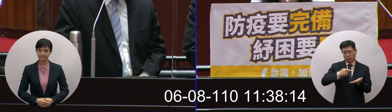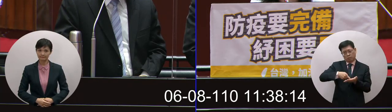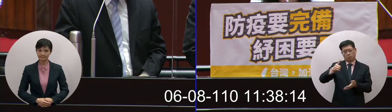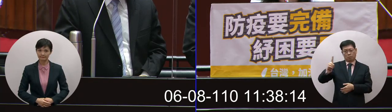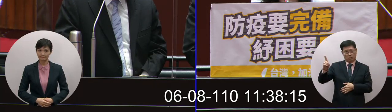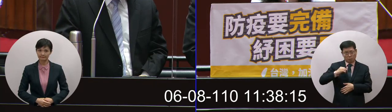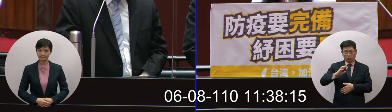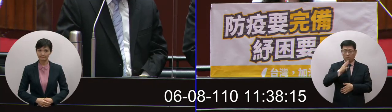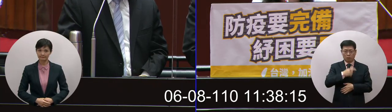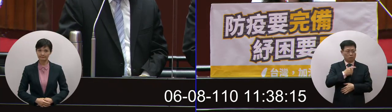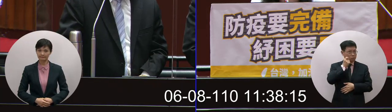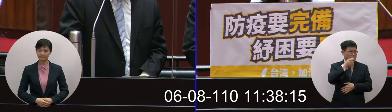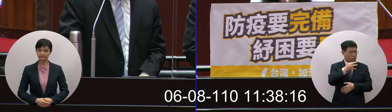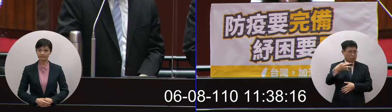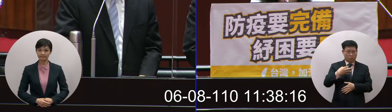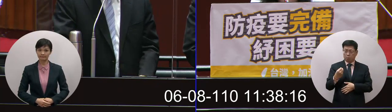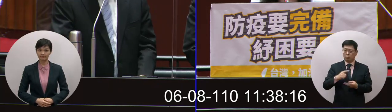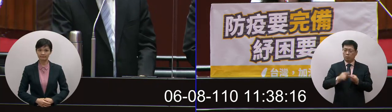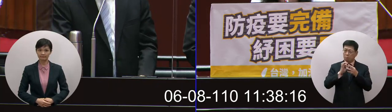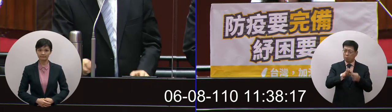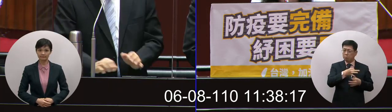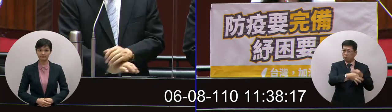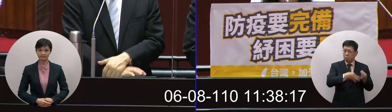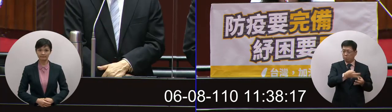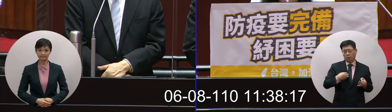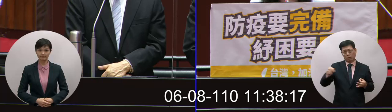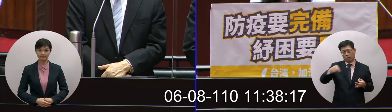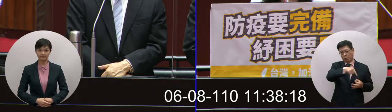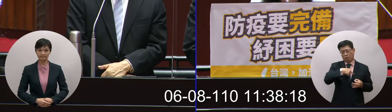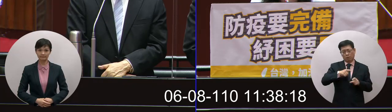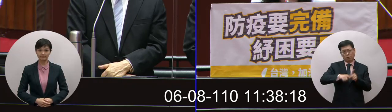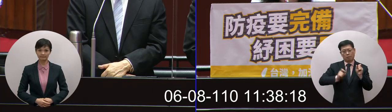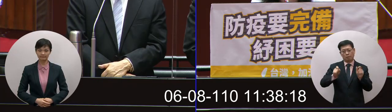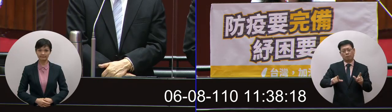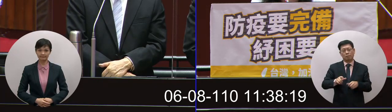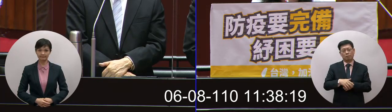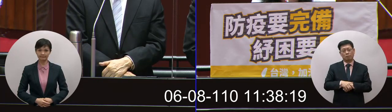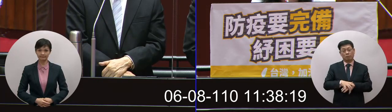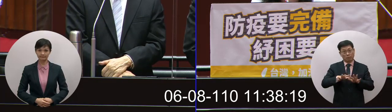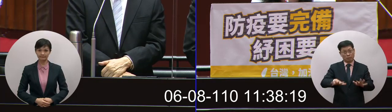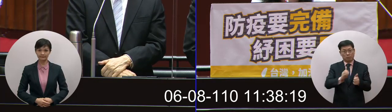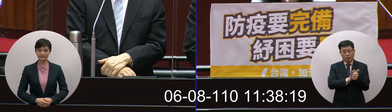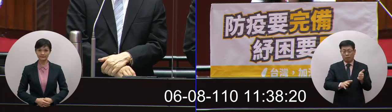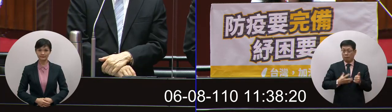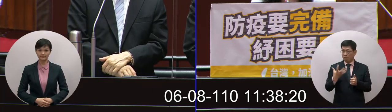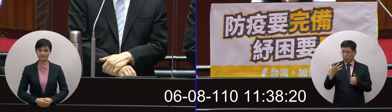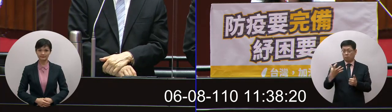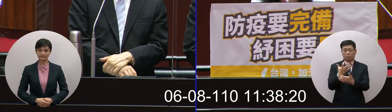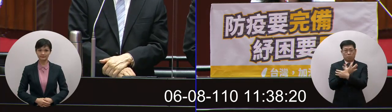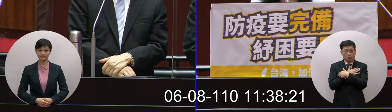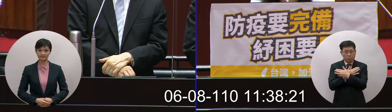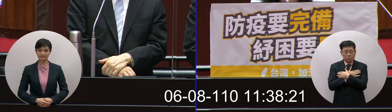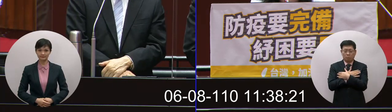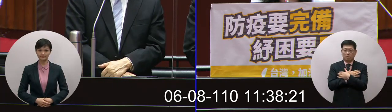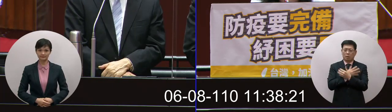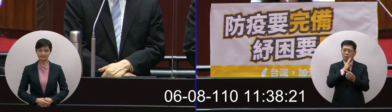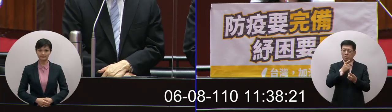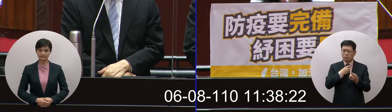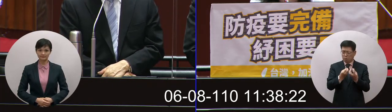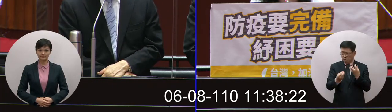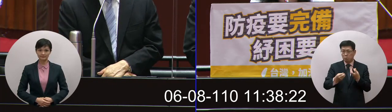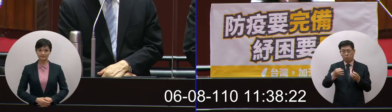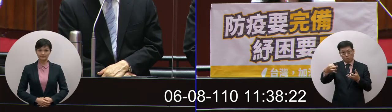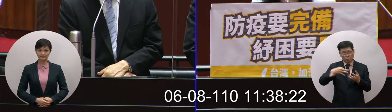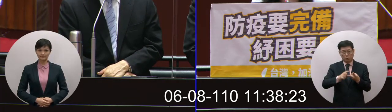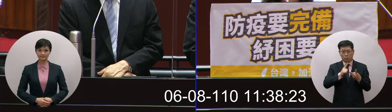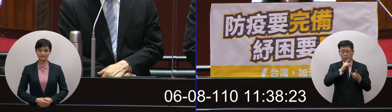10000元，但是他没有薪水，然后又要持续缴学费的情况下，其实是很少的，所以会导致大部分的幼儿园或是会草原部分收费，或是延缓